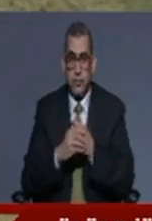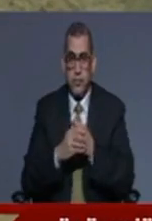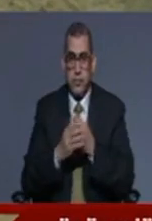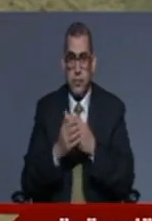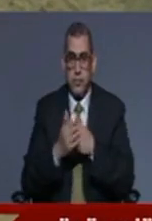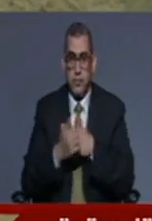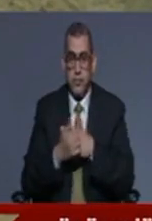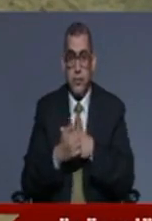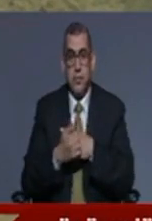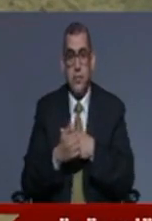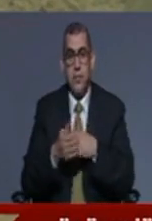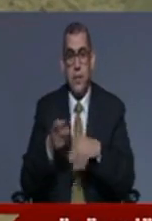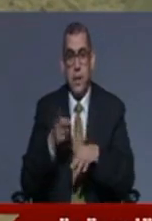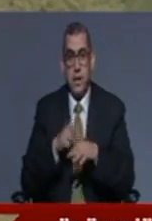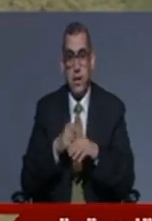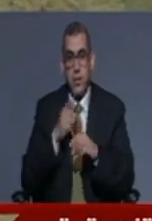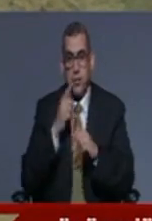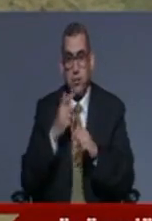والوحدة